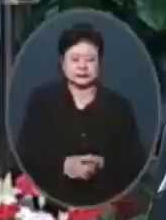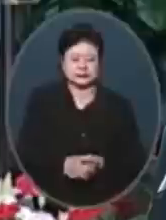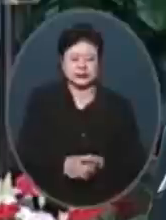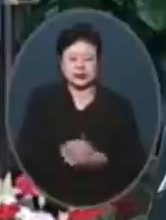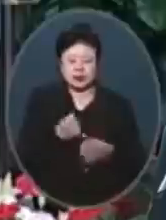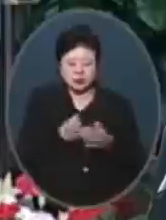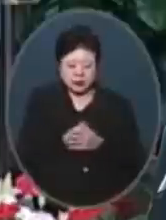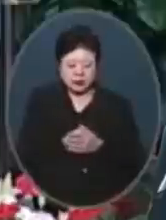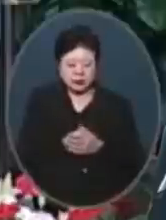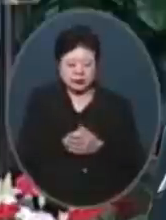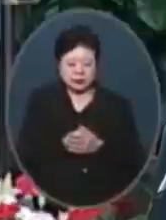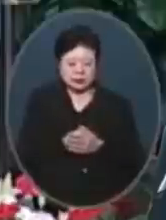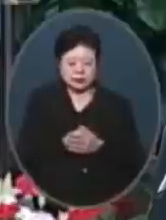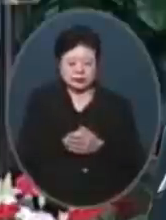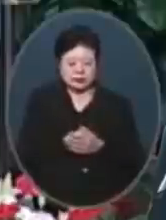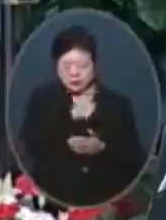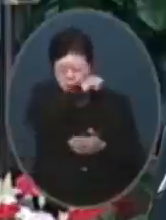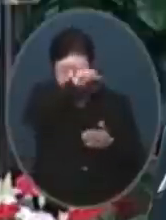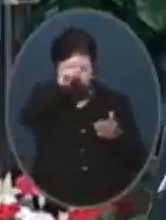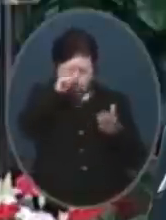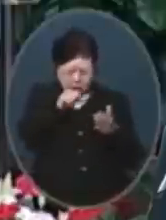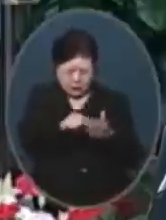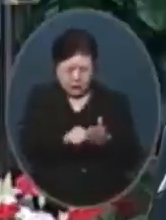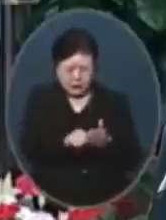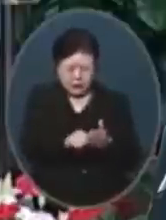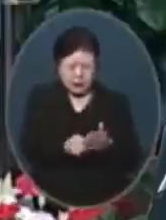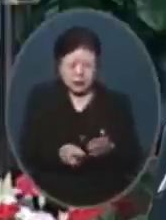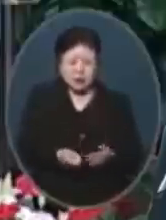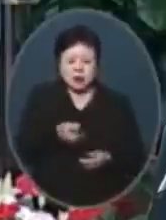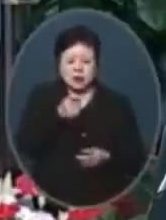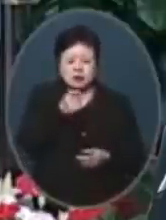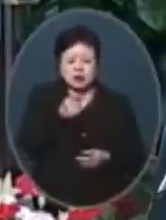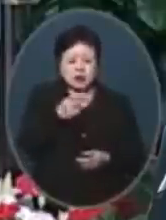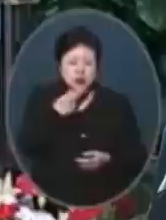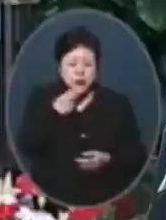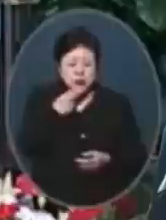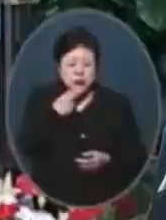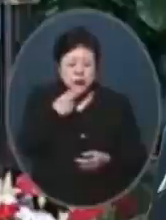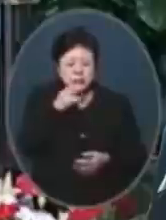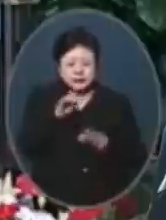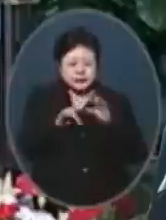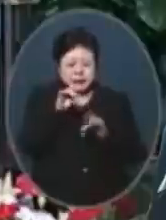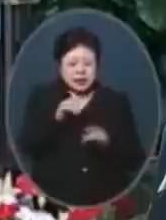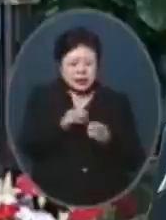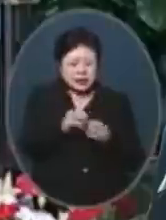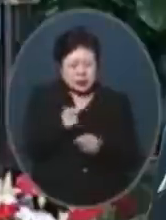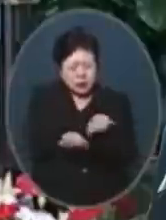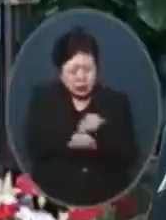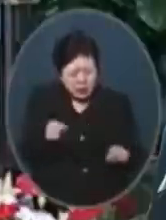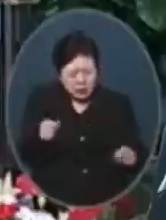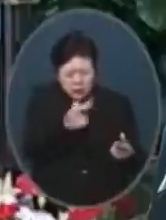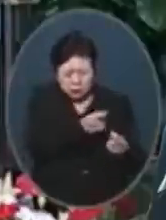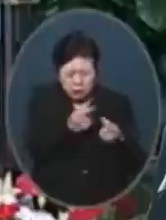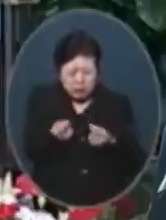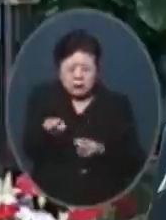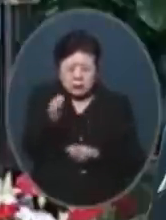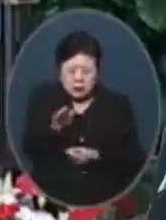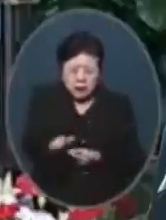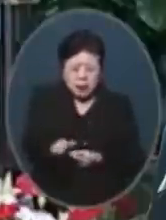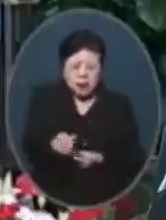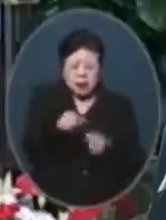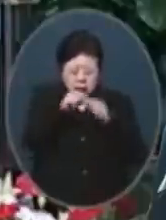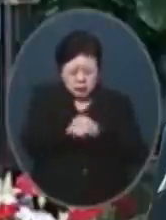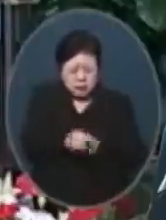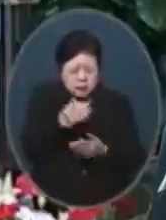그러므로 인생이 물이 없고 척박한 광야와 같을지라도